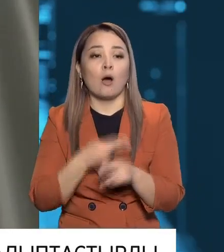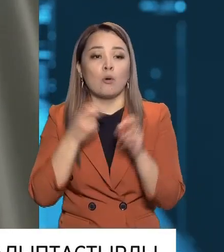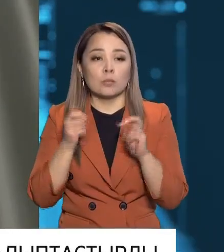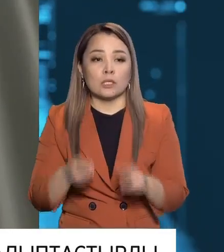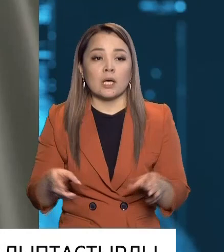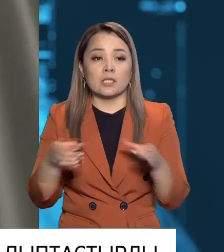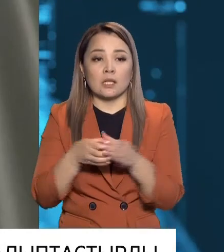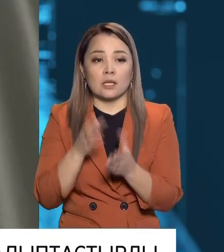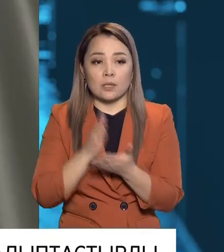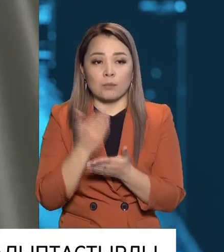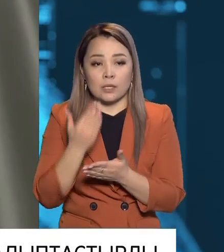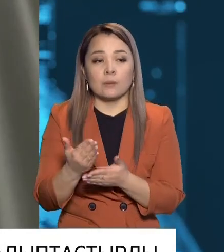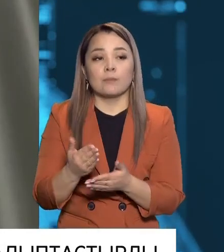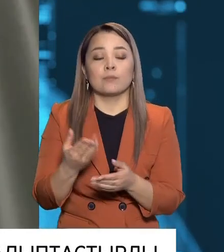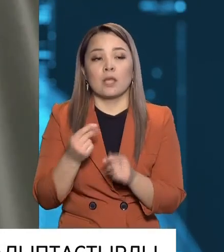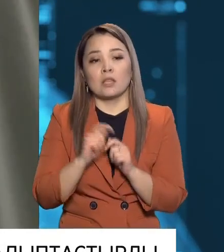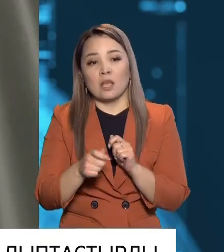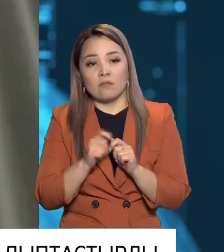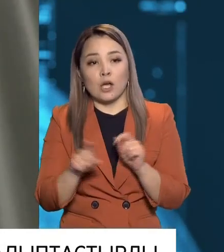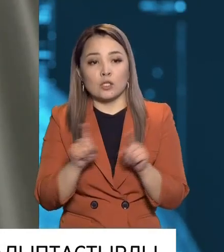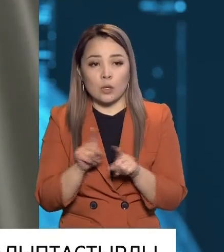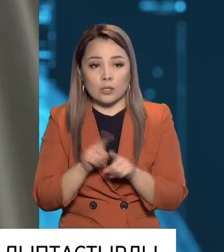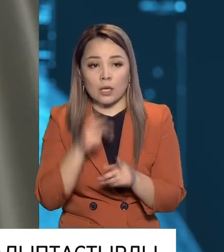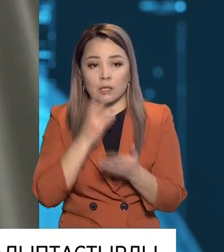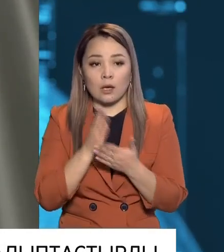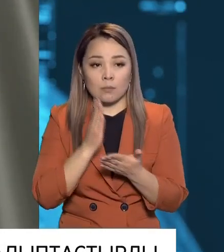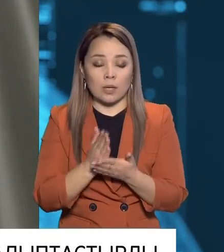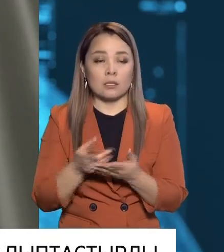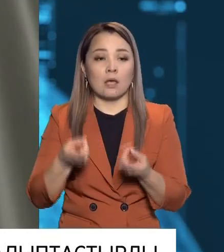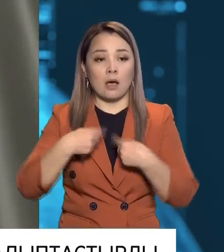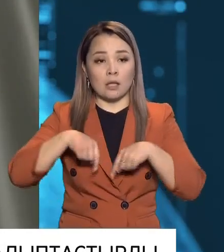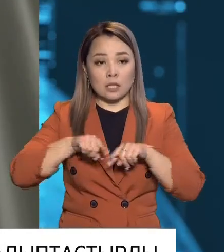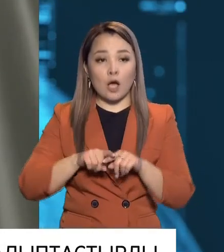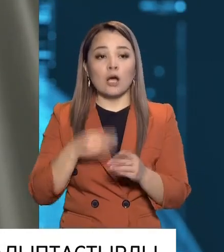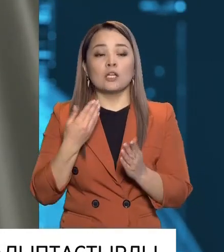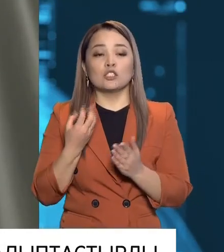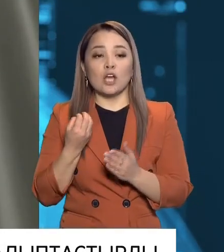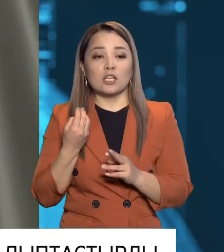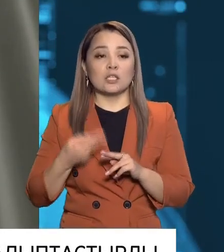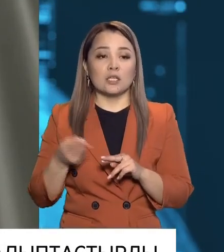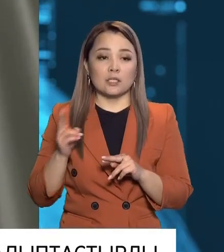саласы болсын, инвестициялық байланыстар болсын. Және